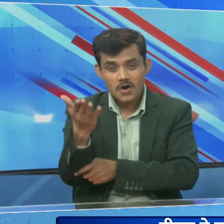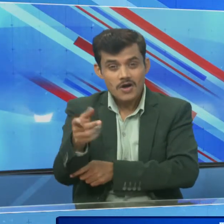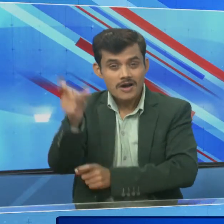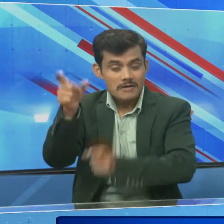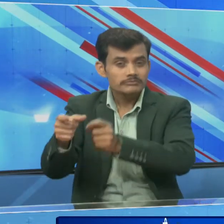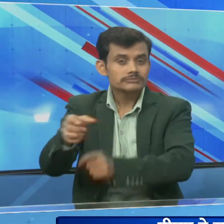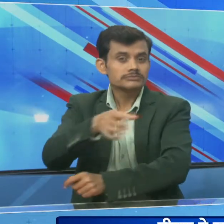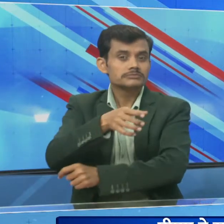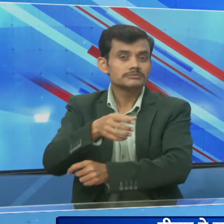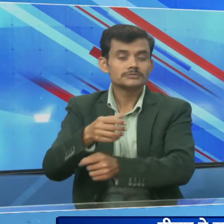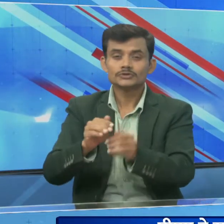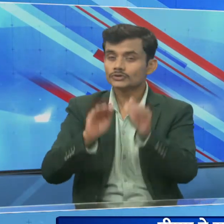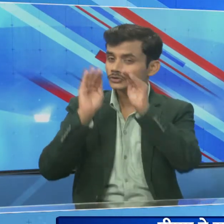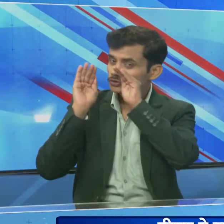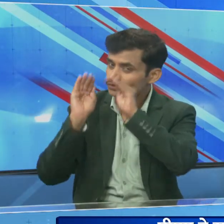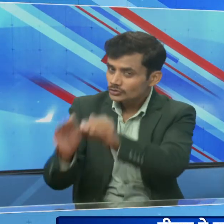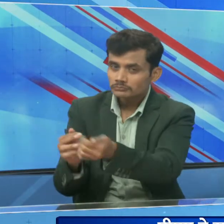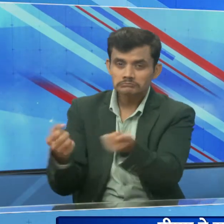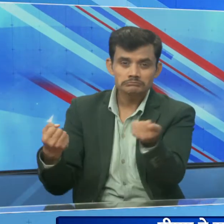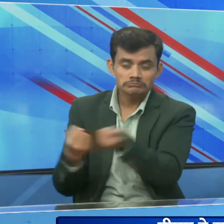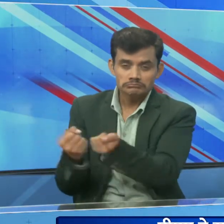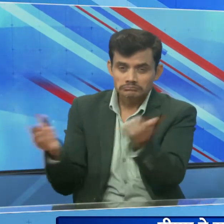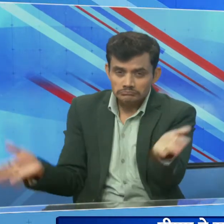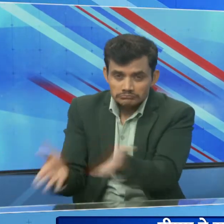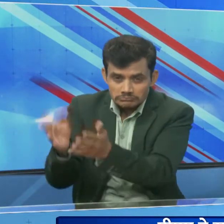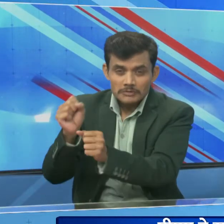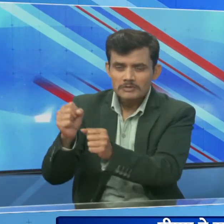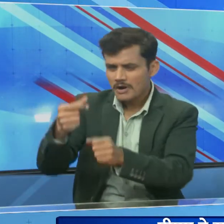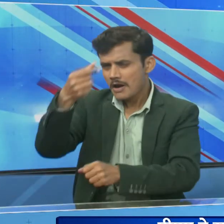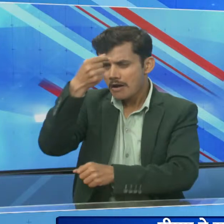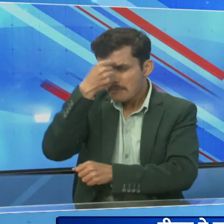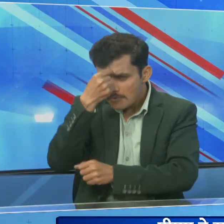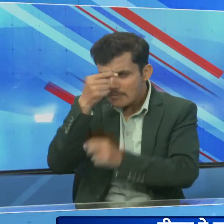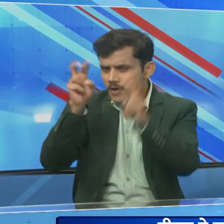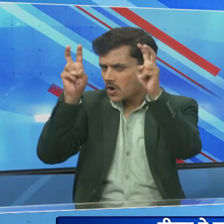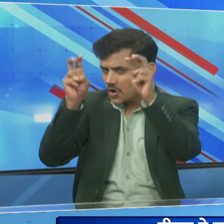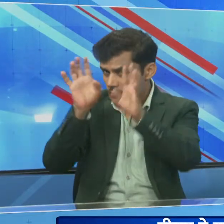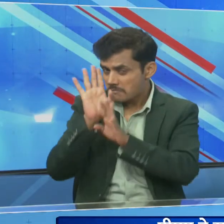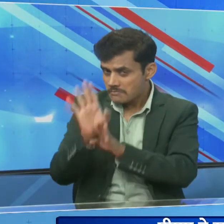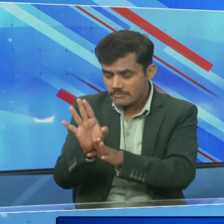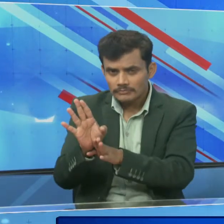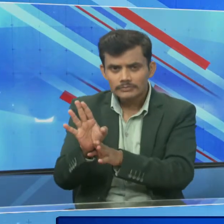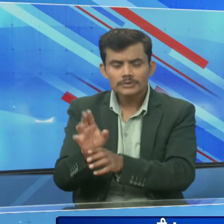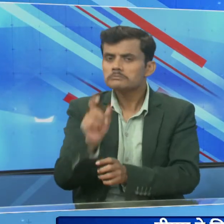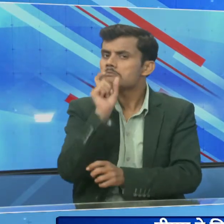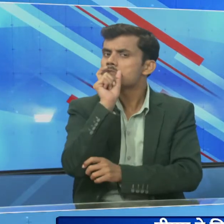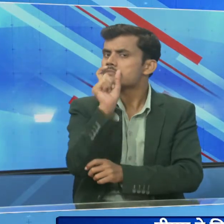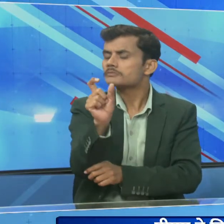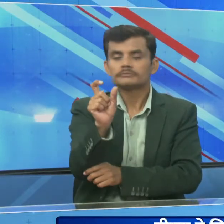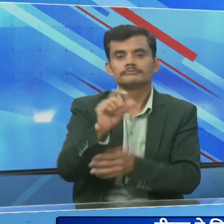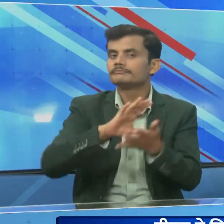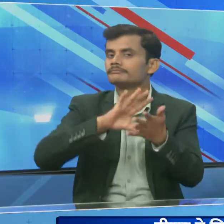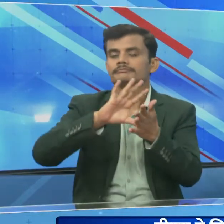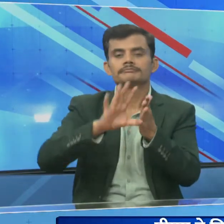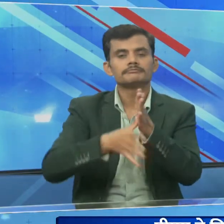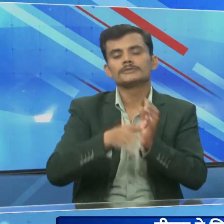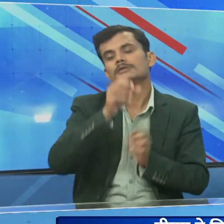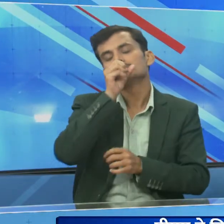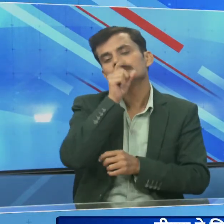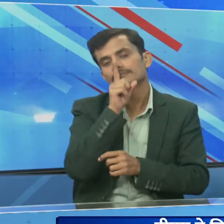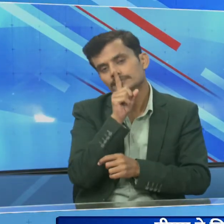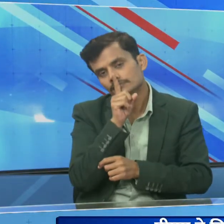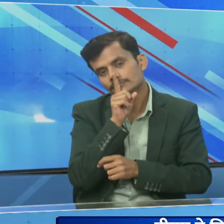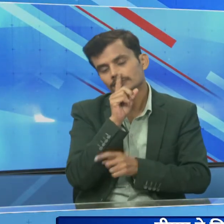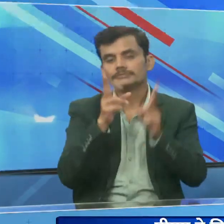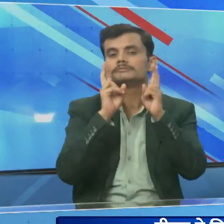में, आपके मुद्दों पर एक शब्द भी नहीं बोलेंगे।